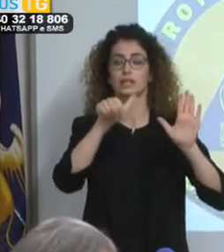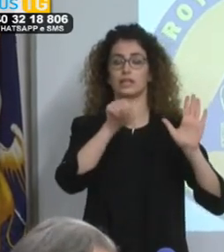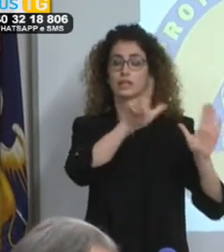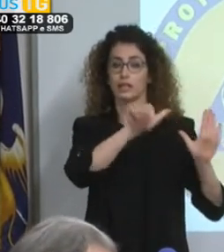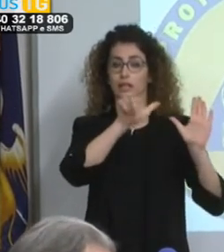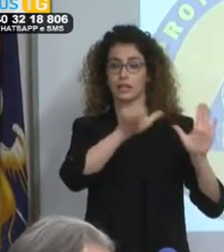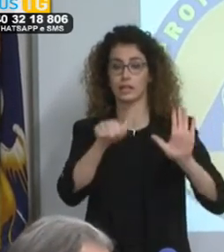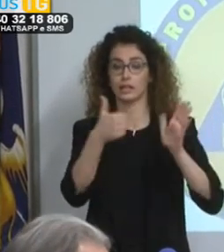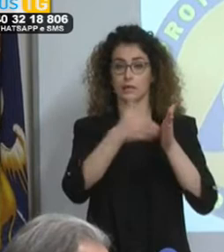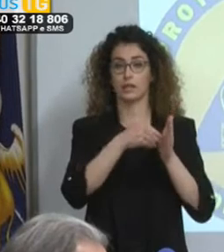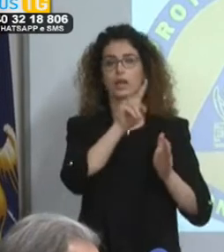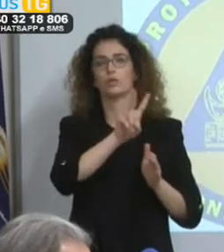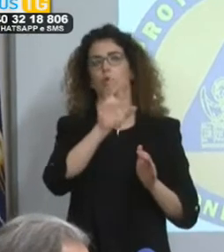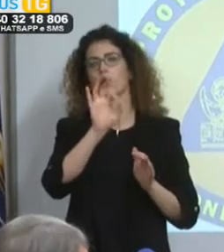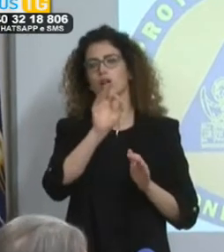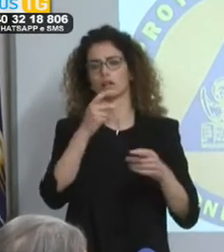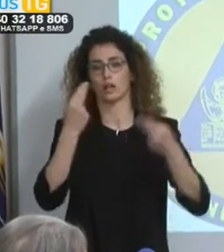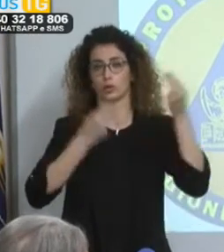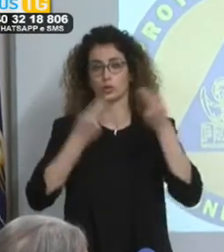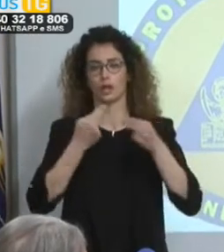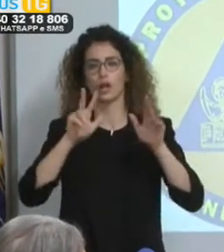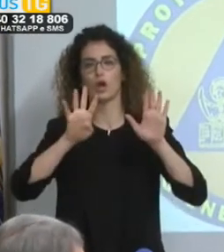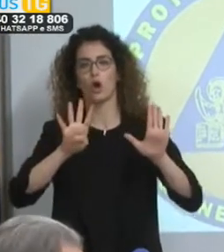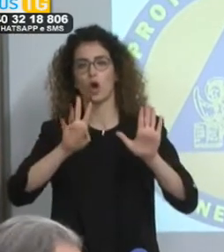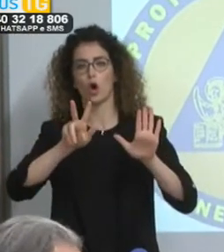4.076.240. In totale sono